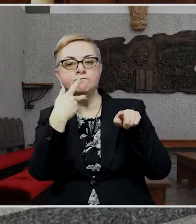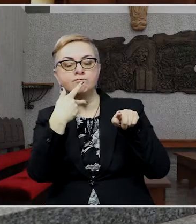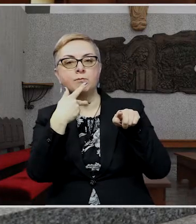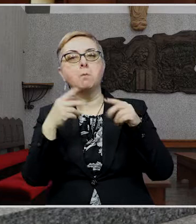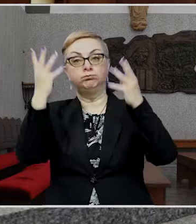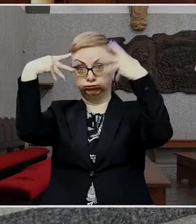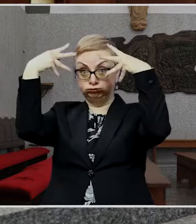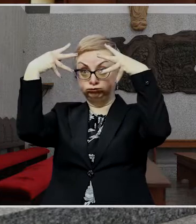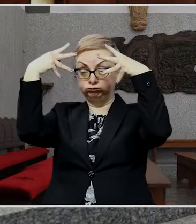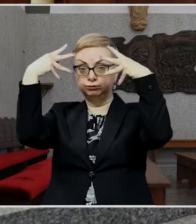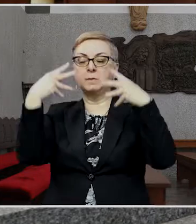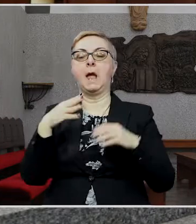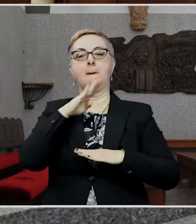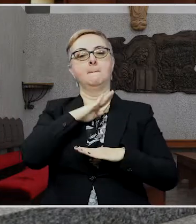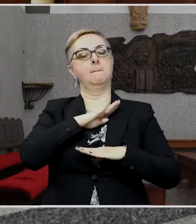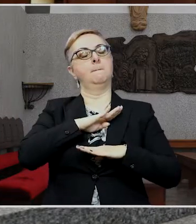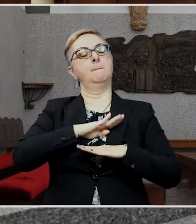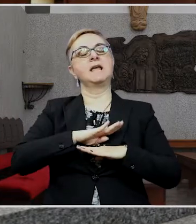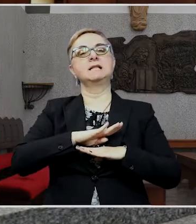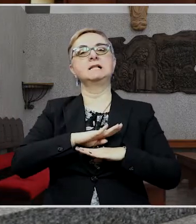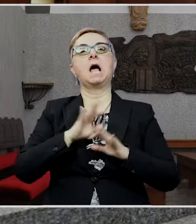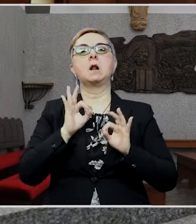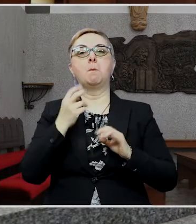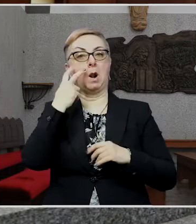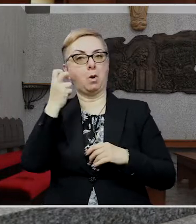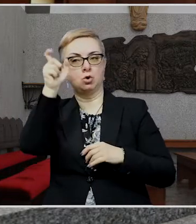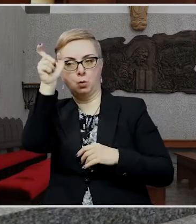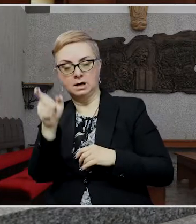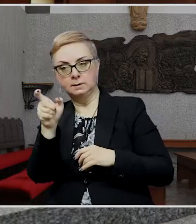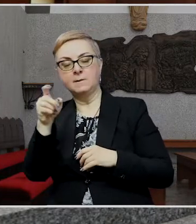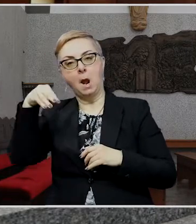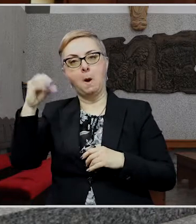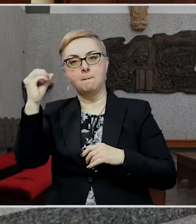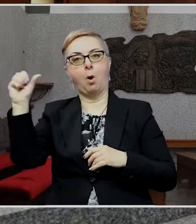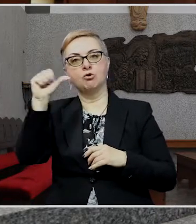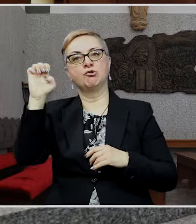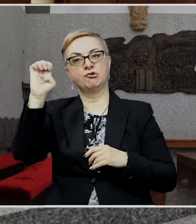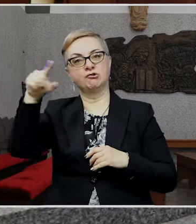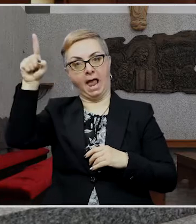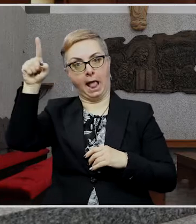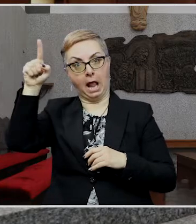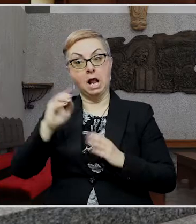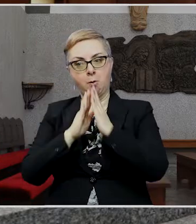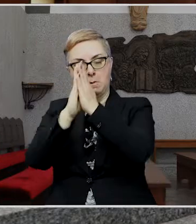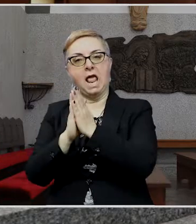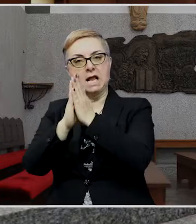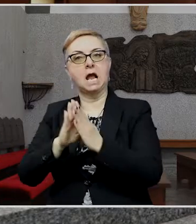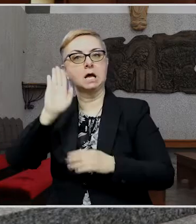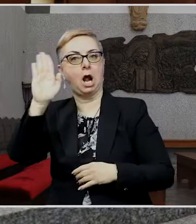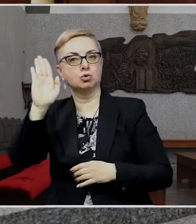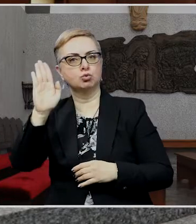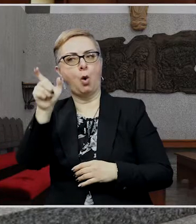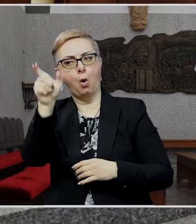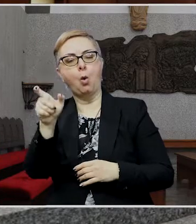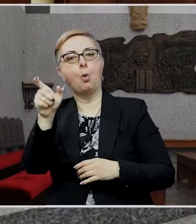fermarmi un momento e meditare sulla figura di mosè la preghiera di mosè come